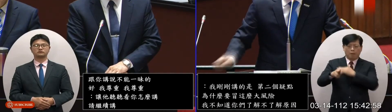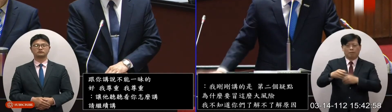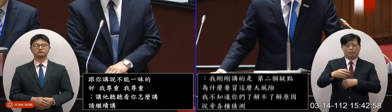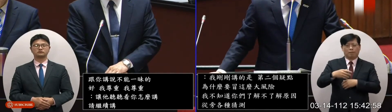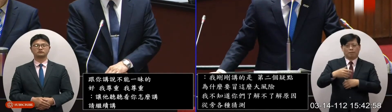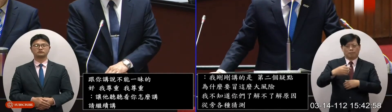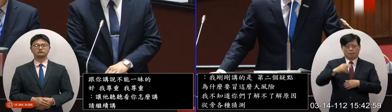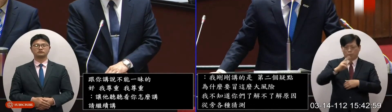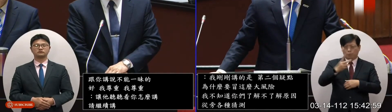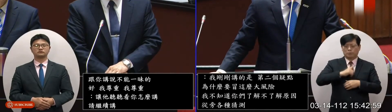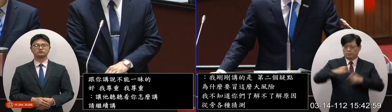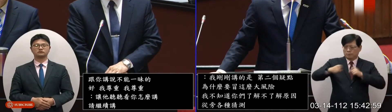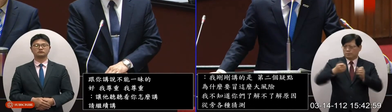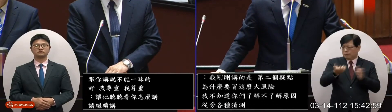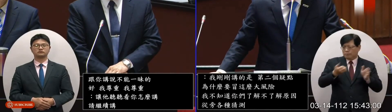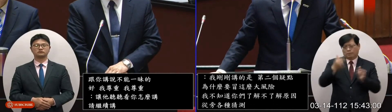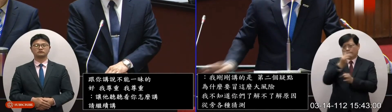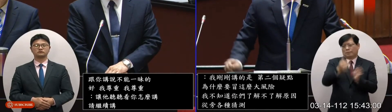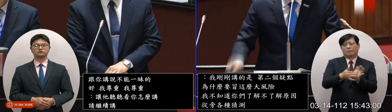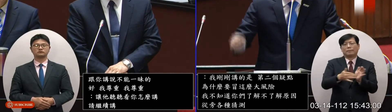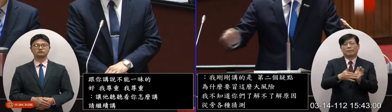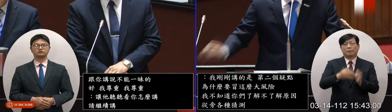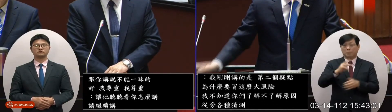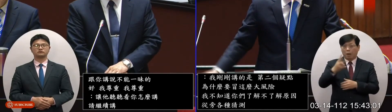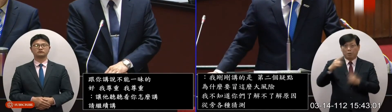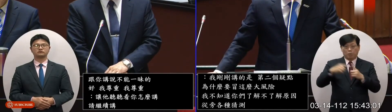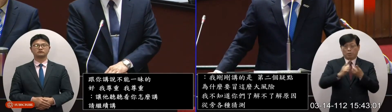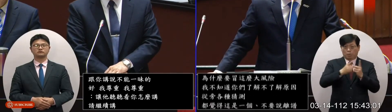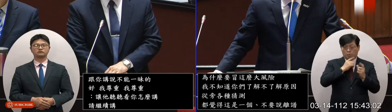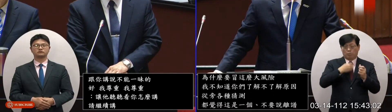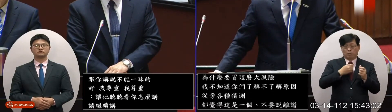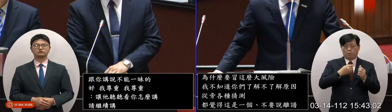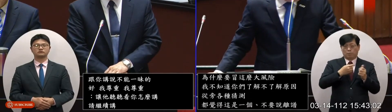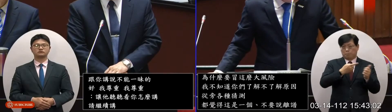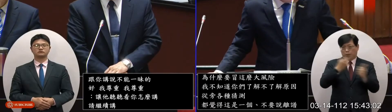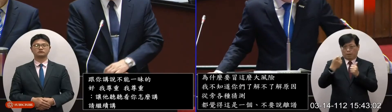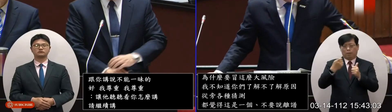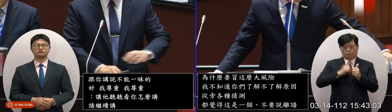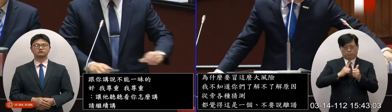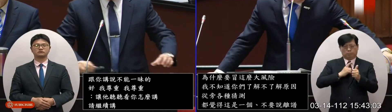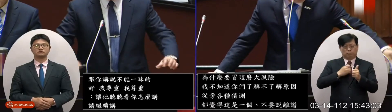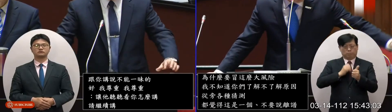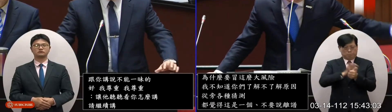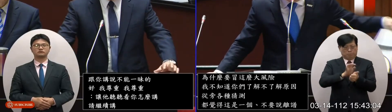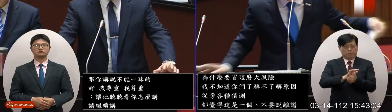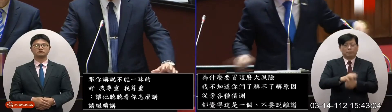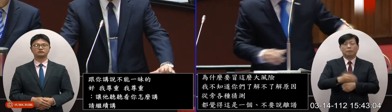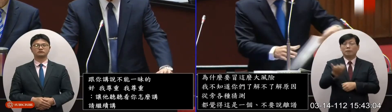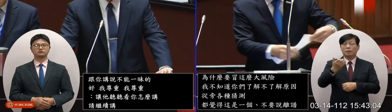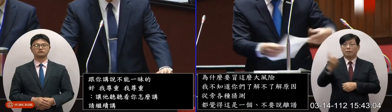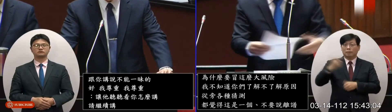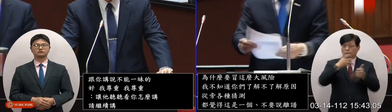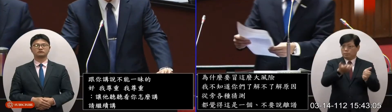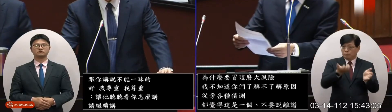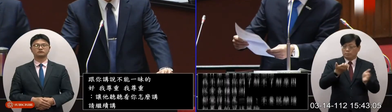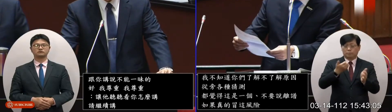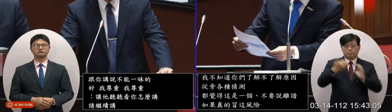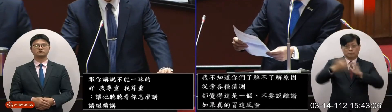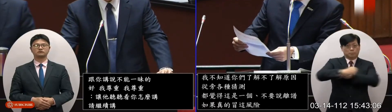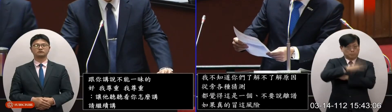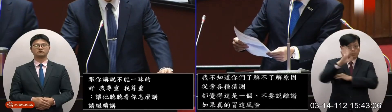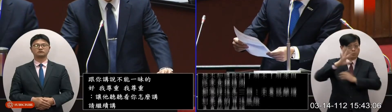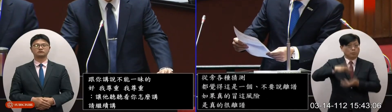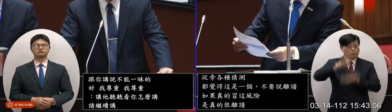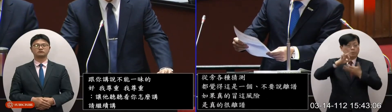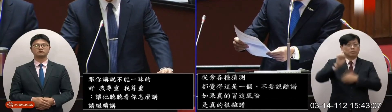然就是有计划了，要不然就是有人接应了。刚才我要来质询之前，媒体有一个报